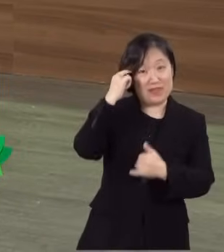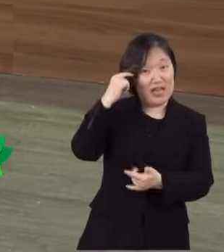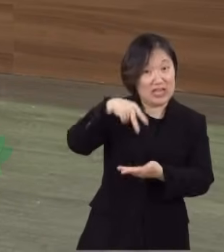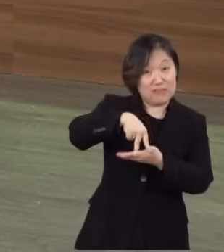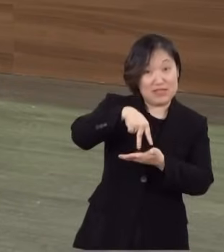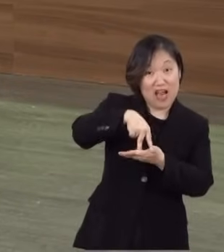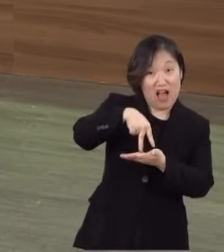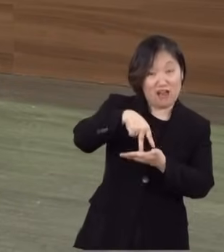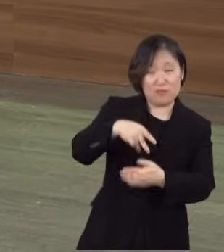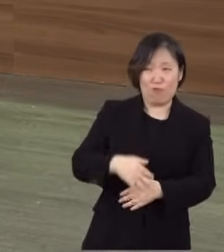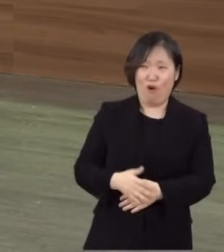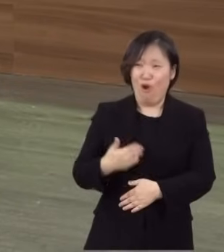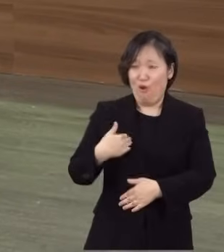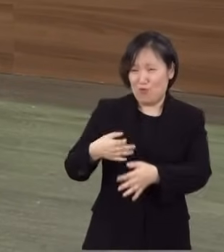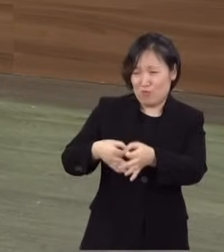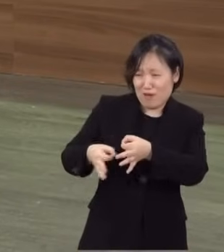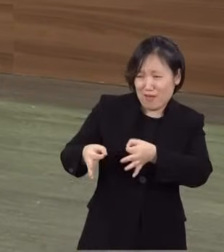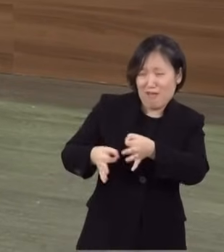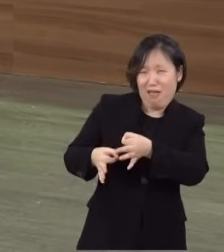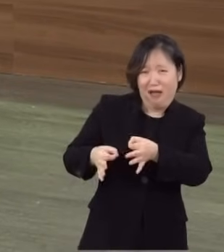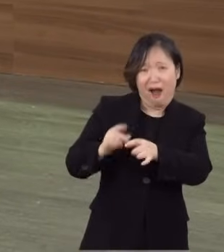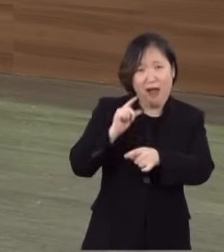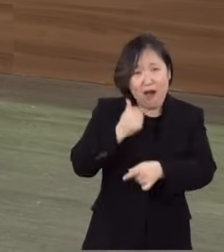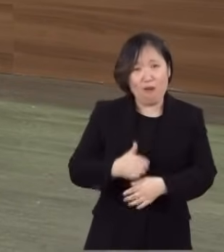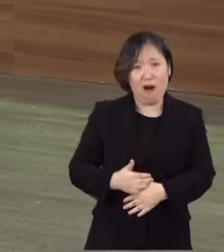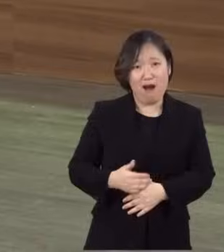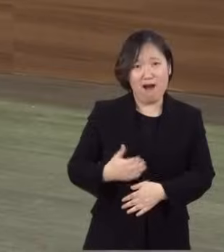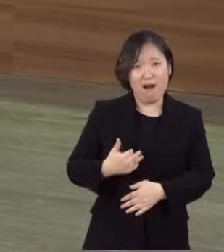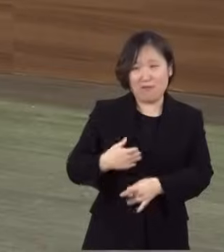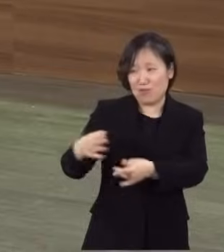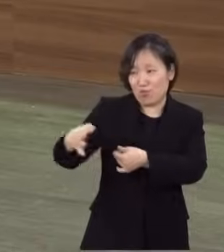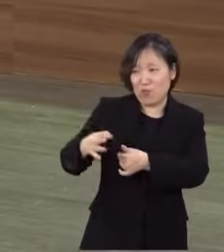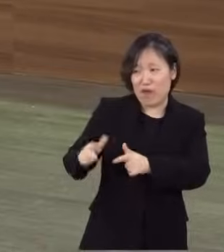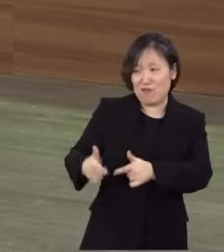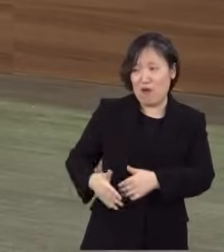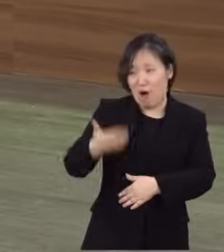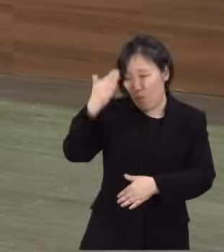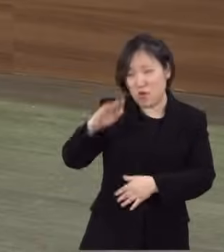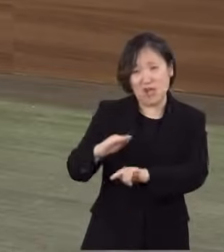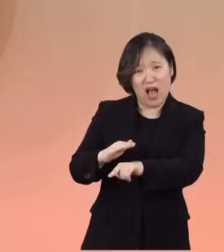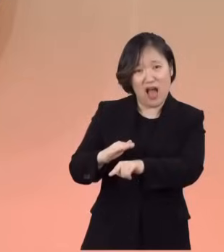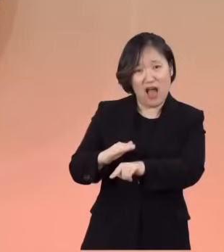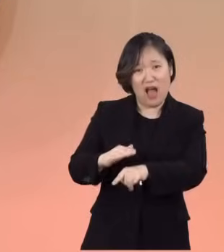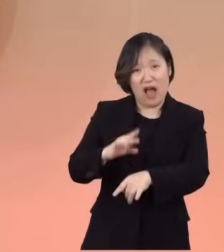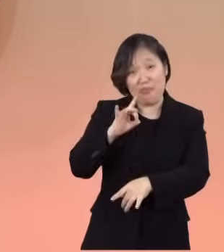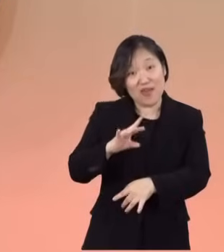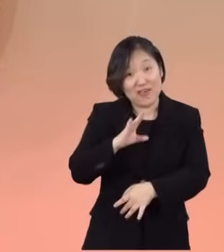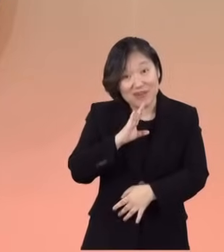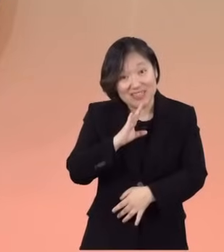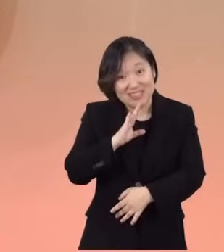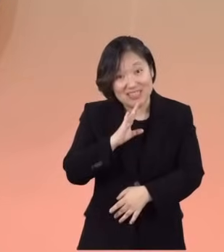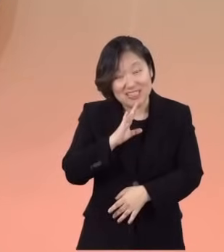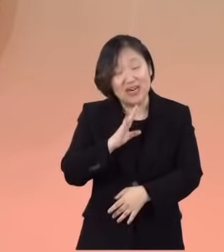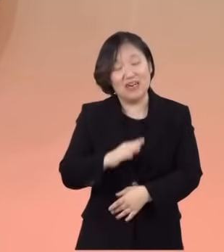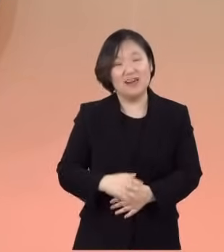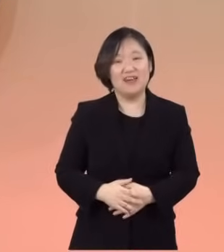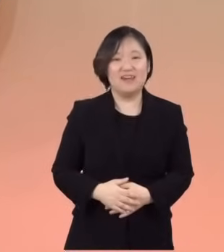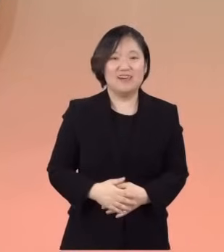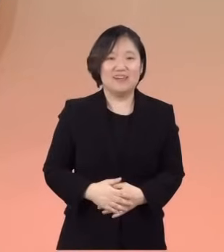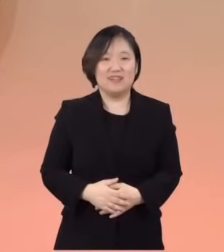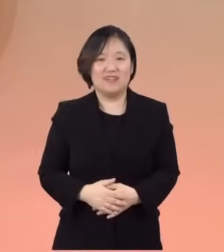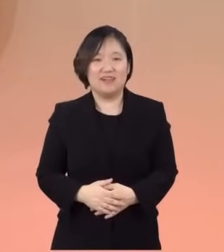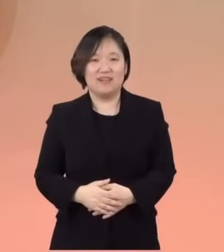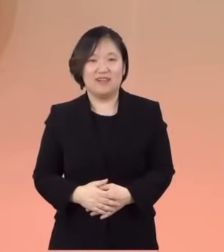보면 아 요새같이 경기가 어려울 때 뱃사공도 먹고 살아야죠 사에 가 공짜로 다